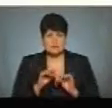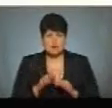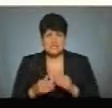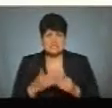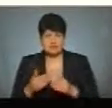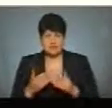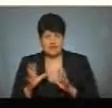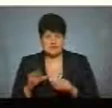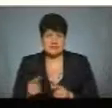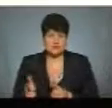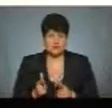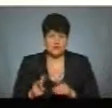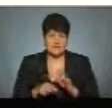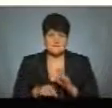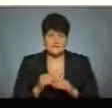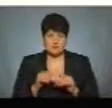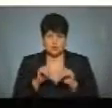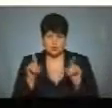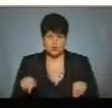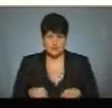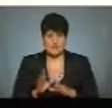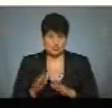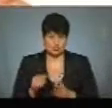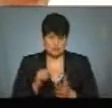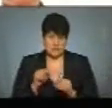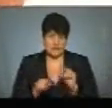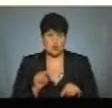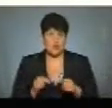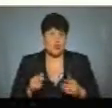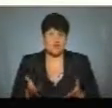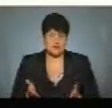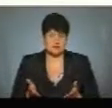процес пішов, все підготувалося, виборчі бюлетені будуть надруковані,